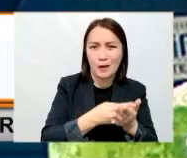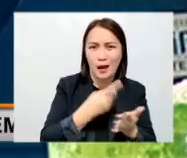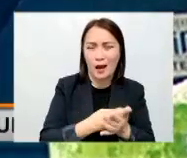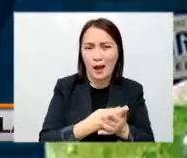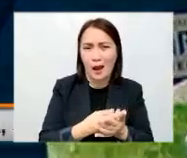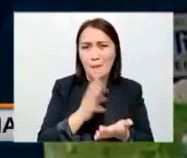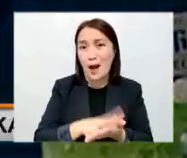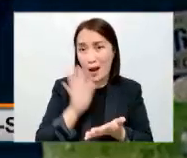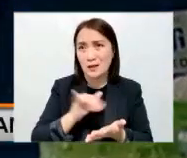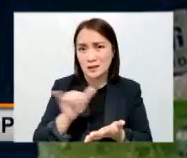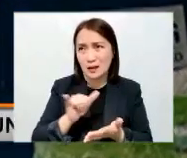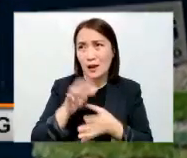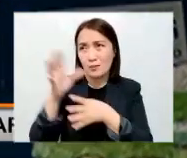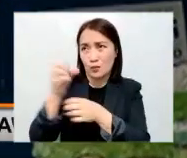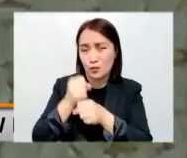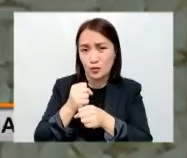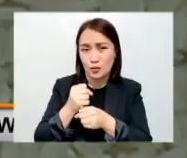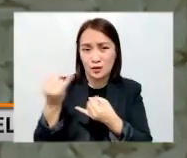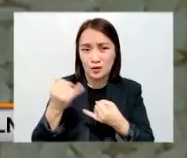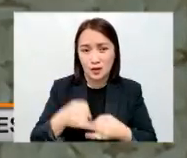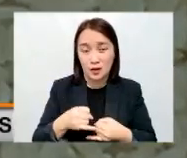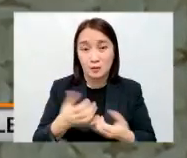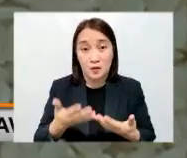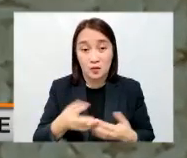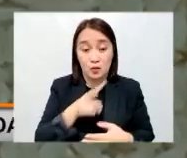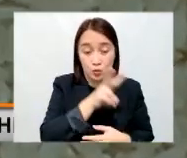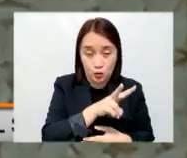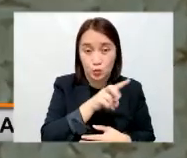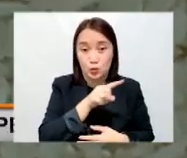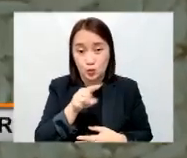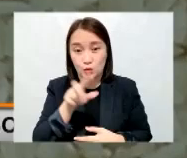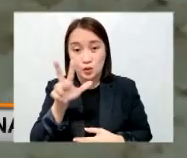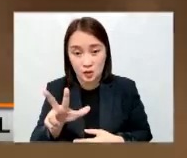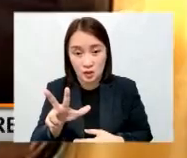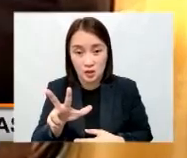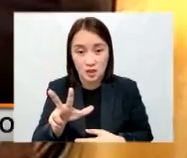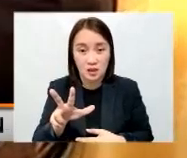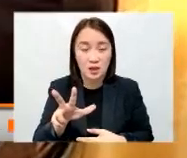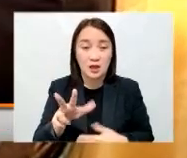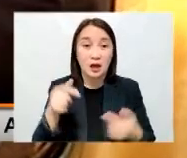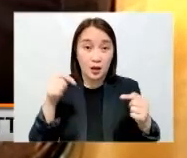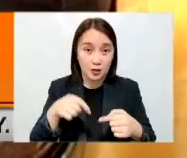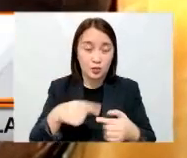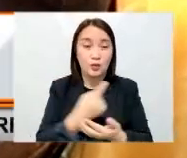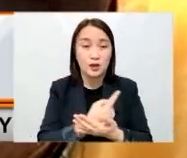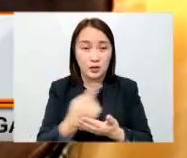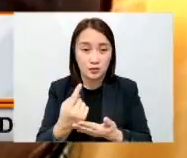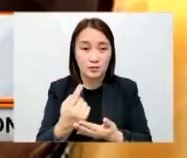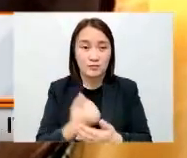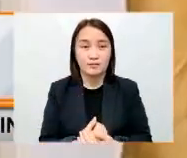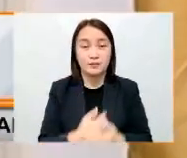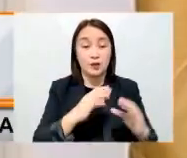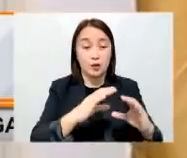Katunayan, posible pa raw sumipa yan ng 2 hanggang 3 piso kada kilo ngayong Linggo. Ang grupong bantay